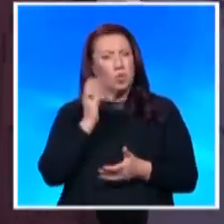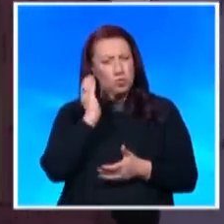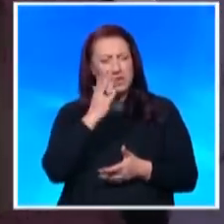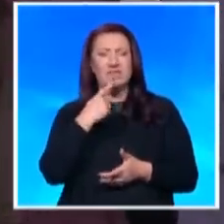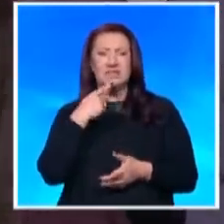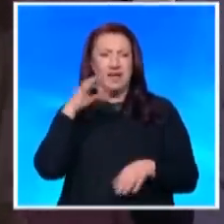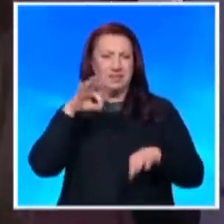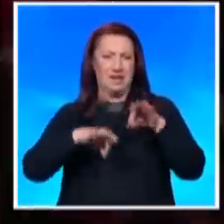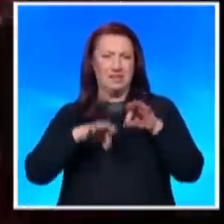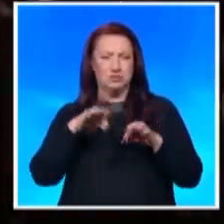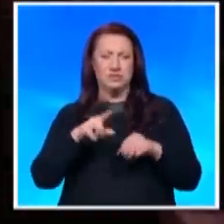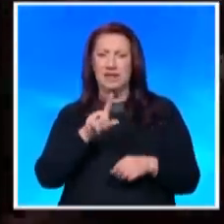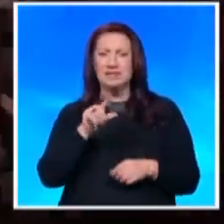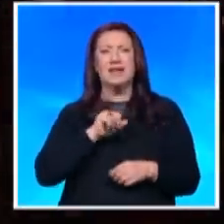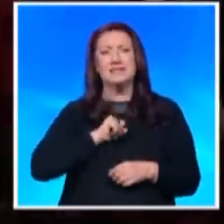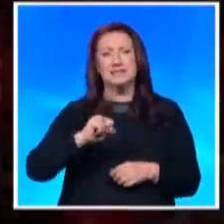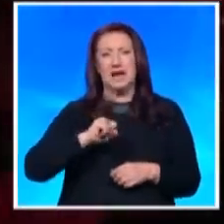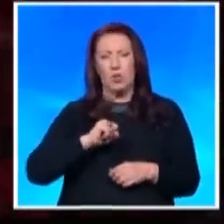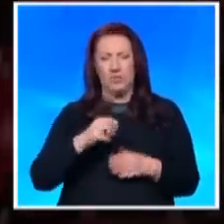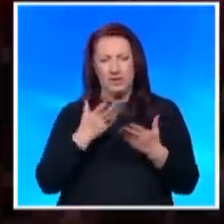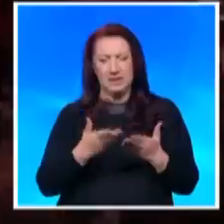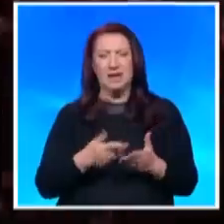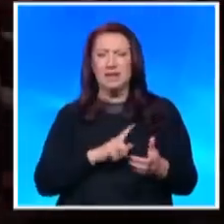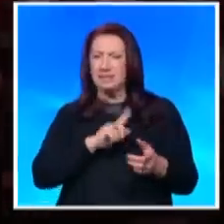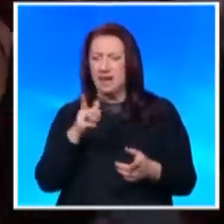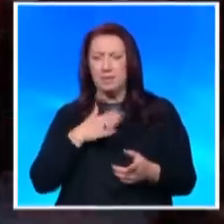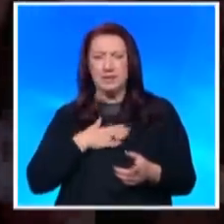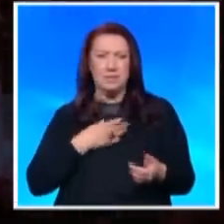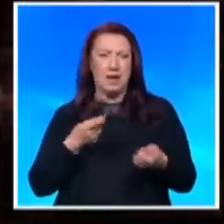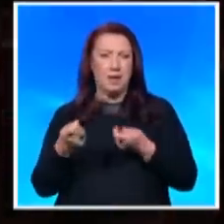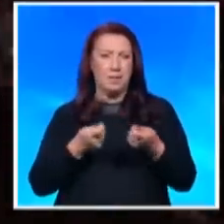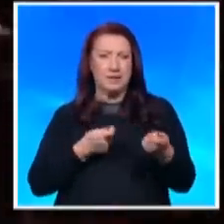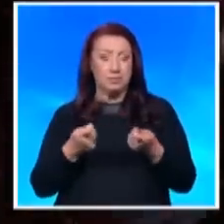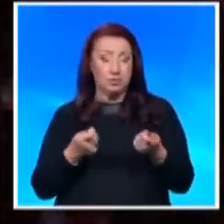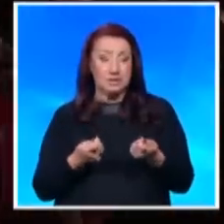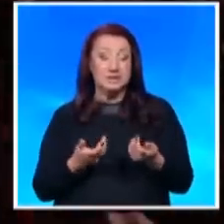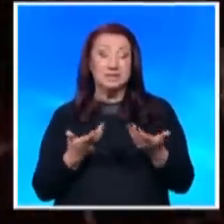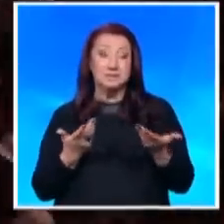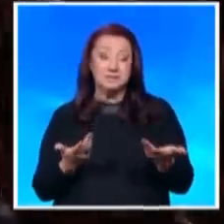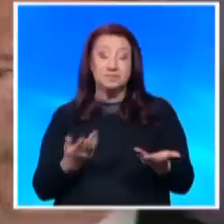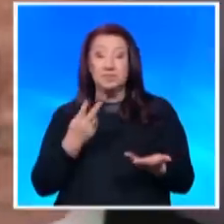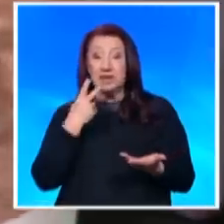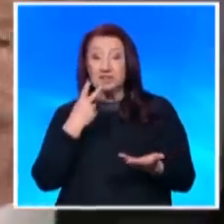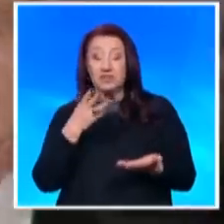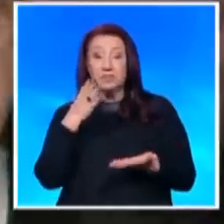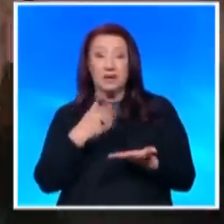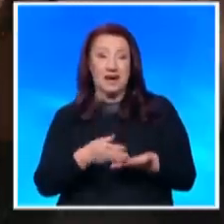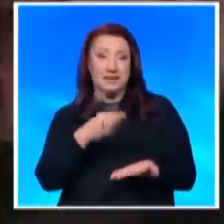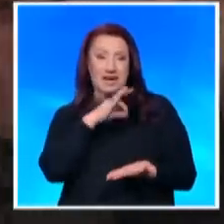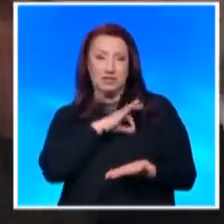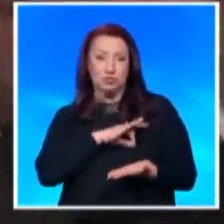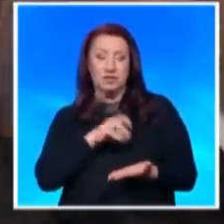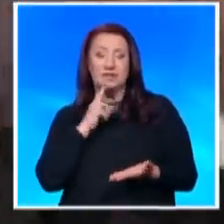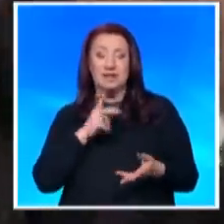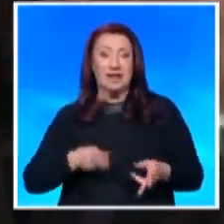страхувайте от изборни манипулации. Несъмнено една от темите, която ще определи изхода на утрешния вот, освен, разбира се, икономическата криза в страната и рекордната